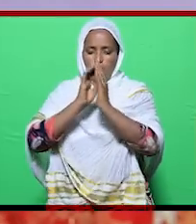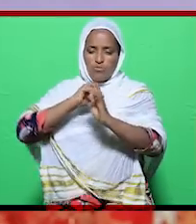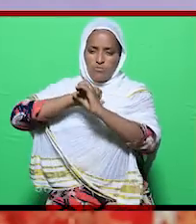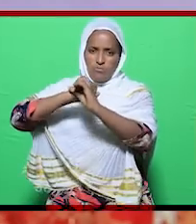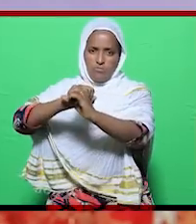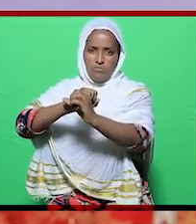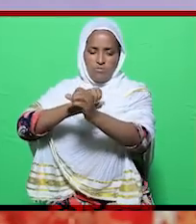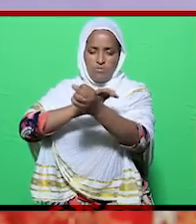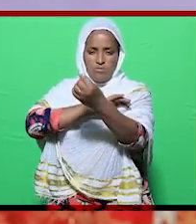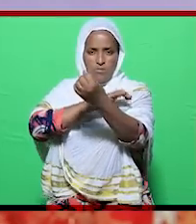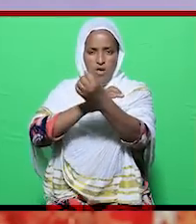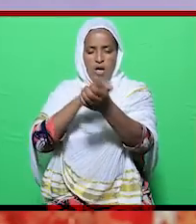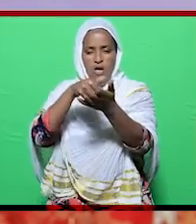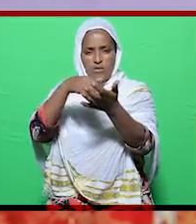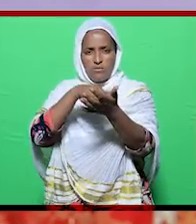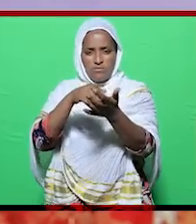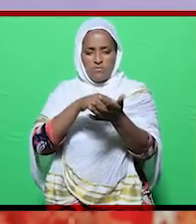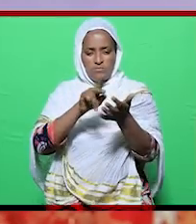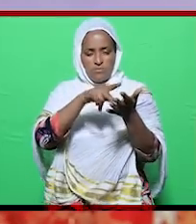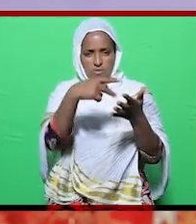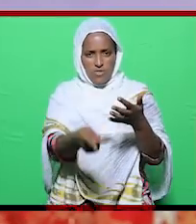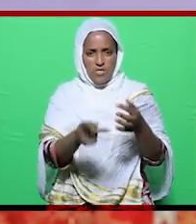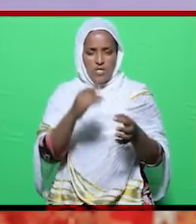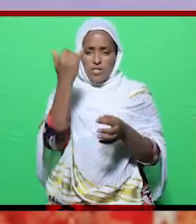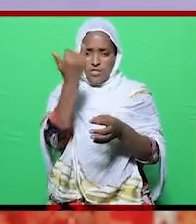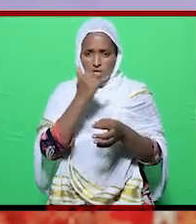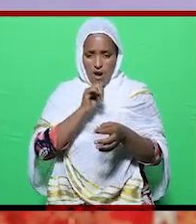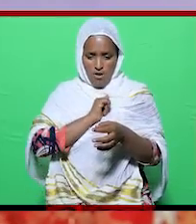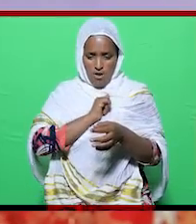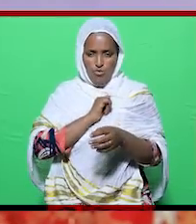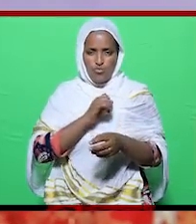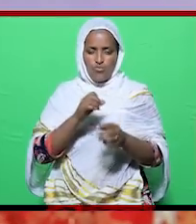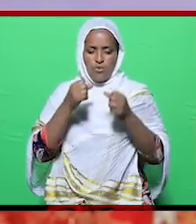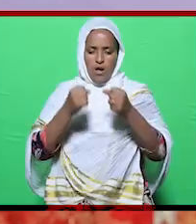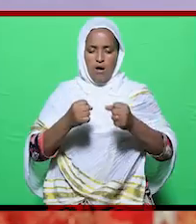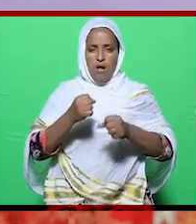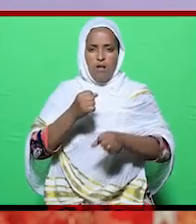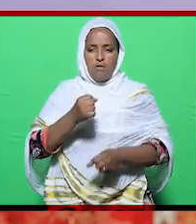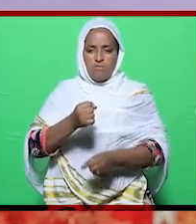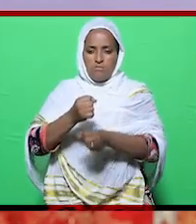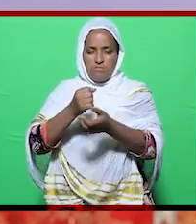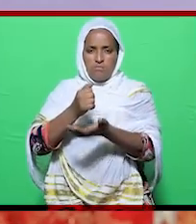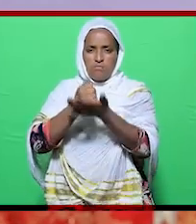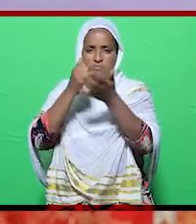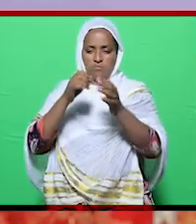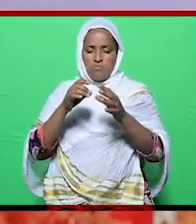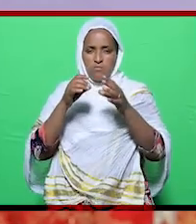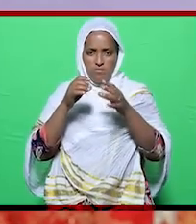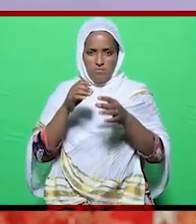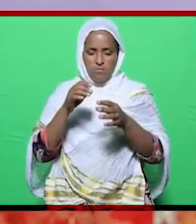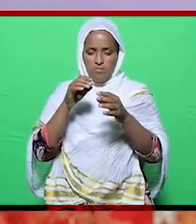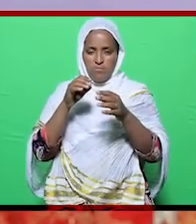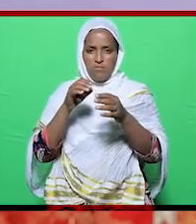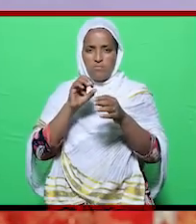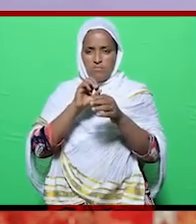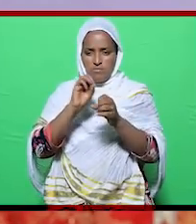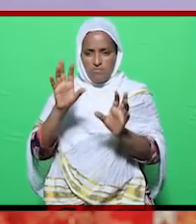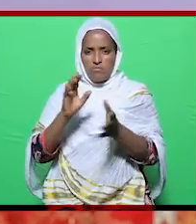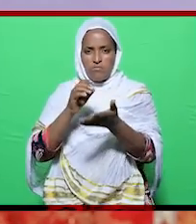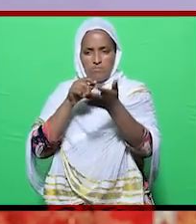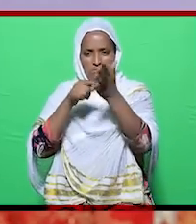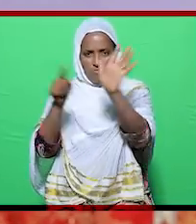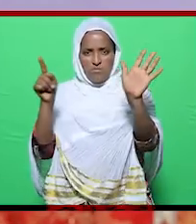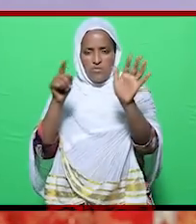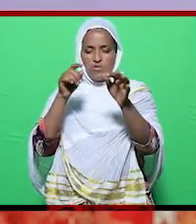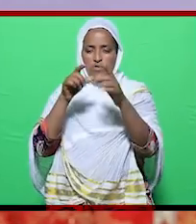የሆነውን ስራ ሊያሰናክሉ የሚችሉ ነገሮች፣ እነዛን ነገሮች ይሄ ጸሎት ኃይላቸውን ያደክማል። ለሰዓሊው ደግሞ ብርታትን፣